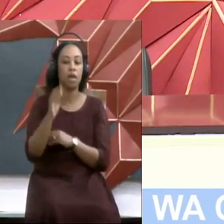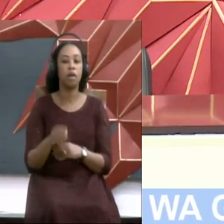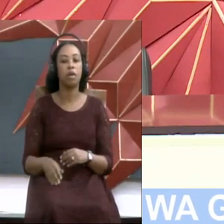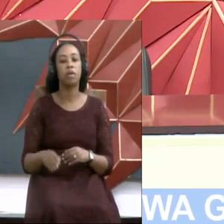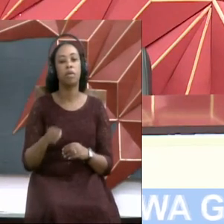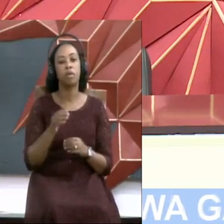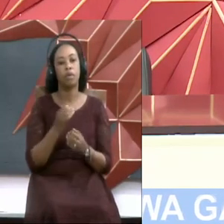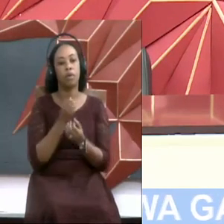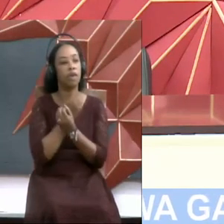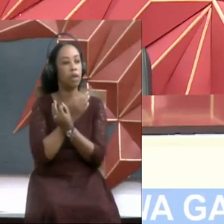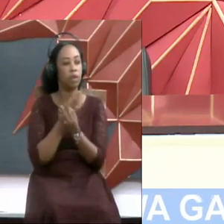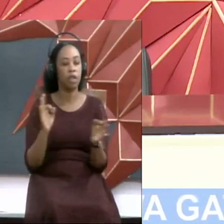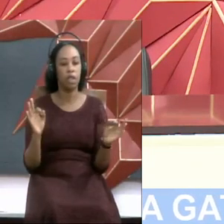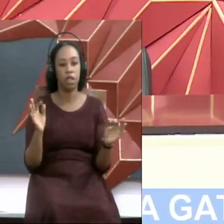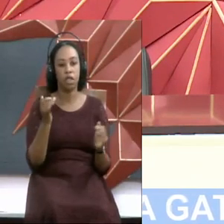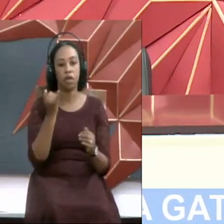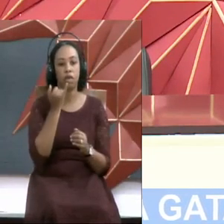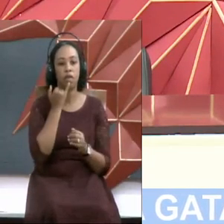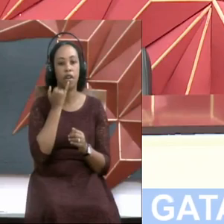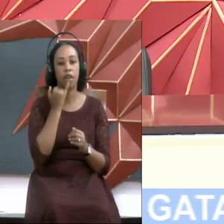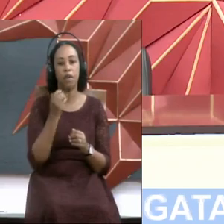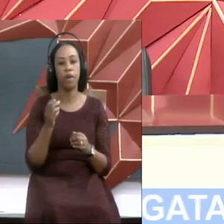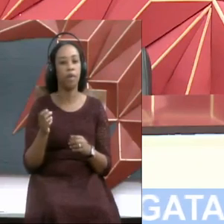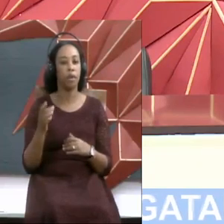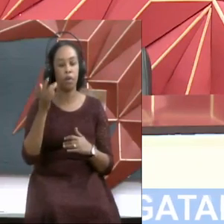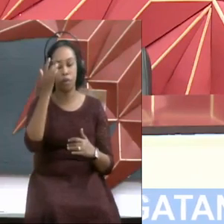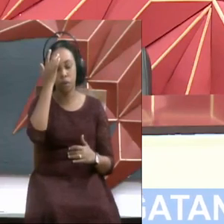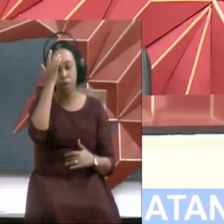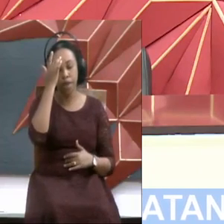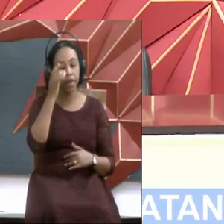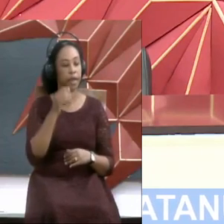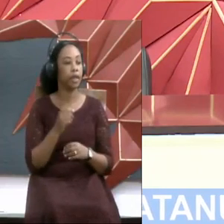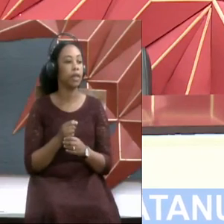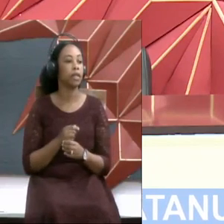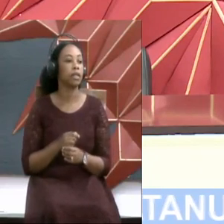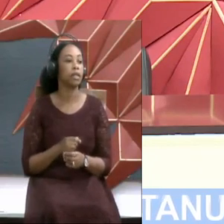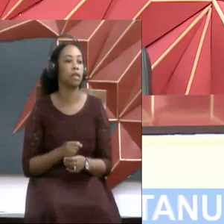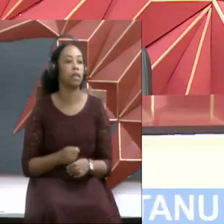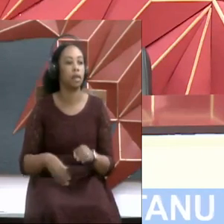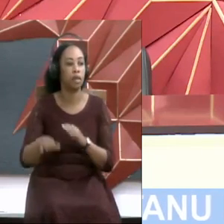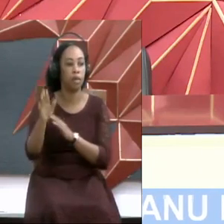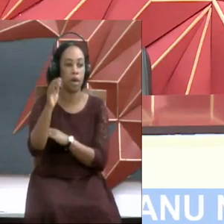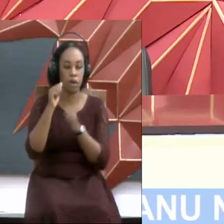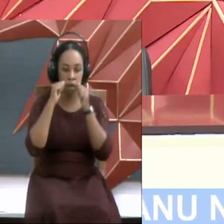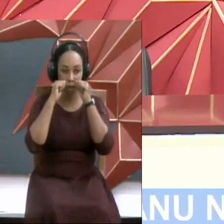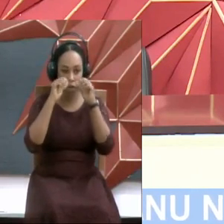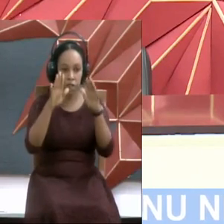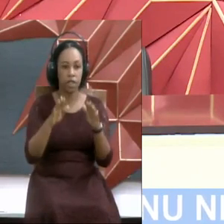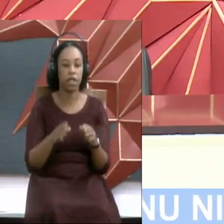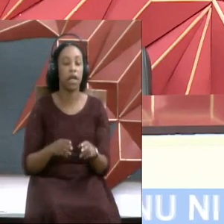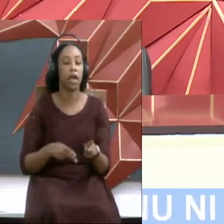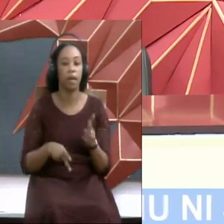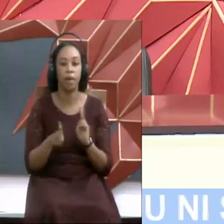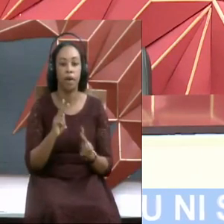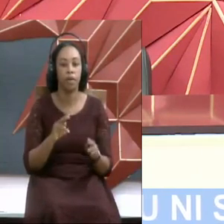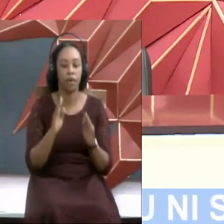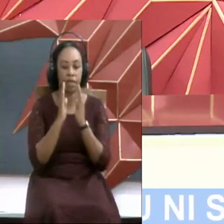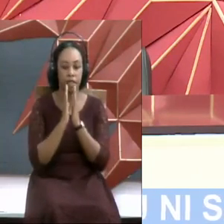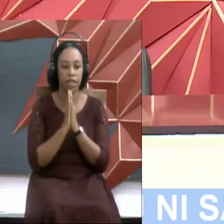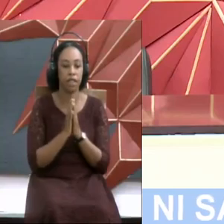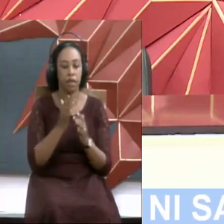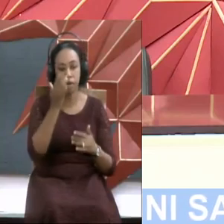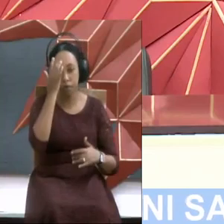malade sur la jambe au niveau du genou. Il dit que Dieu bénisse tous ceux qui prient pour les